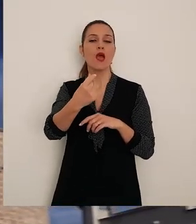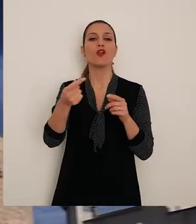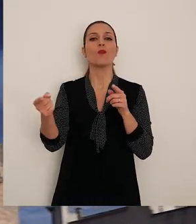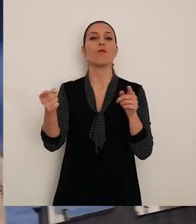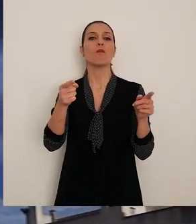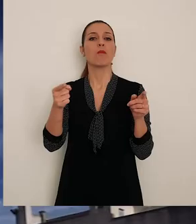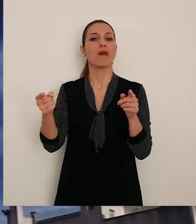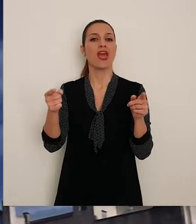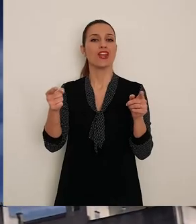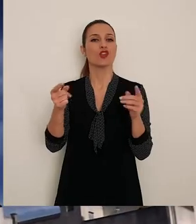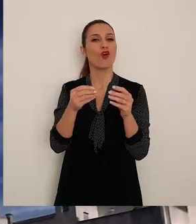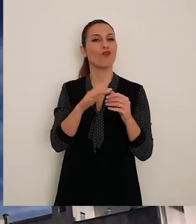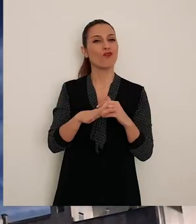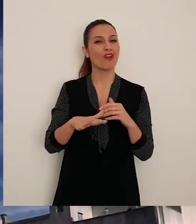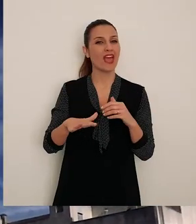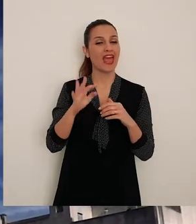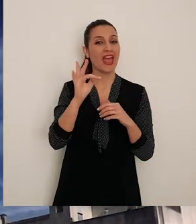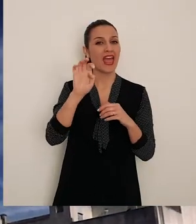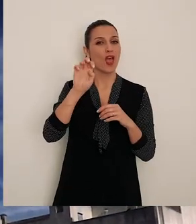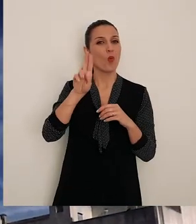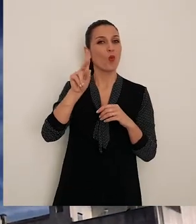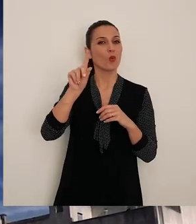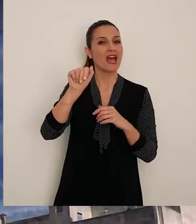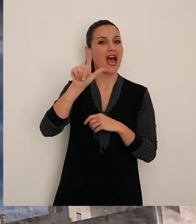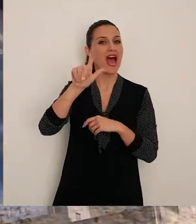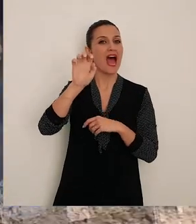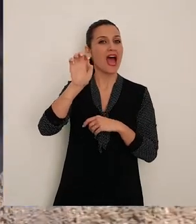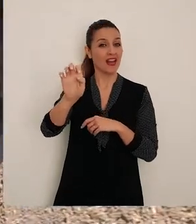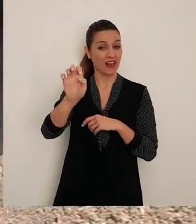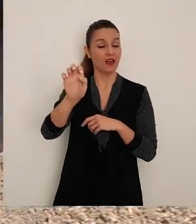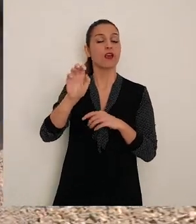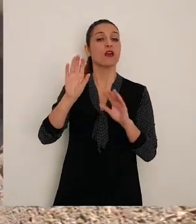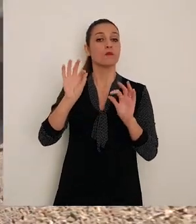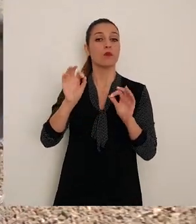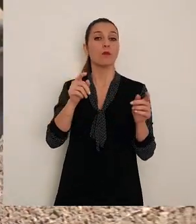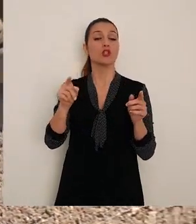architettura militare e feudale del principio del Cinquecento in terra d'Otranto.